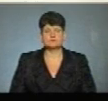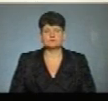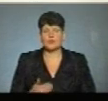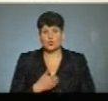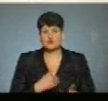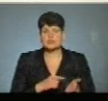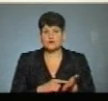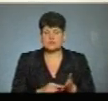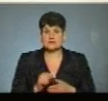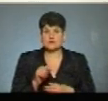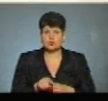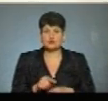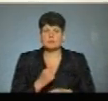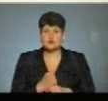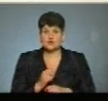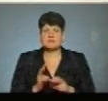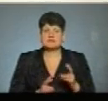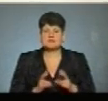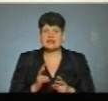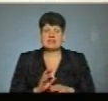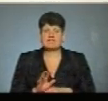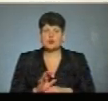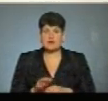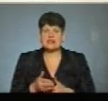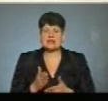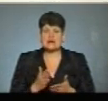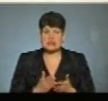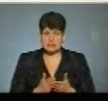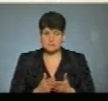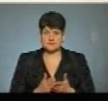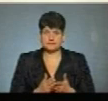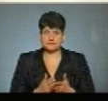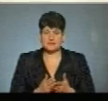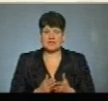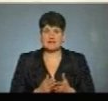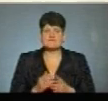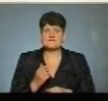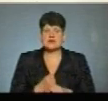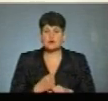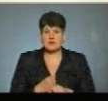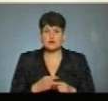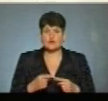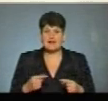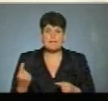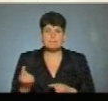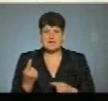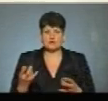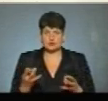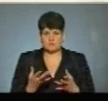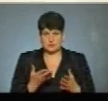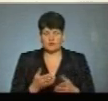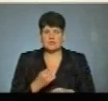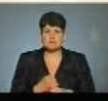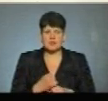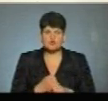Спершу хочу наголосити на тому, що працюють підприємства, які виробляють хліб, які, тобто, виробляють товари